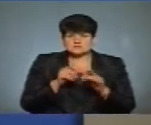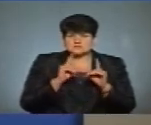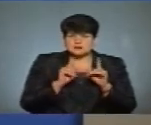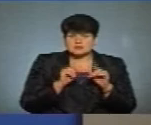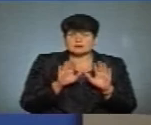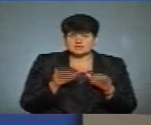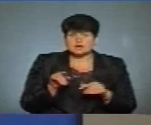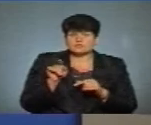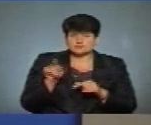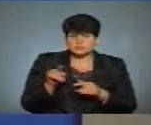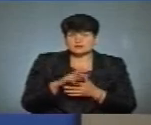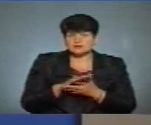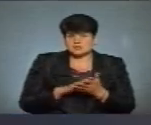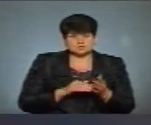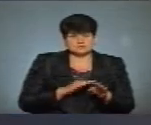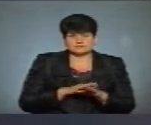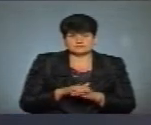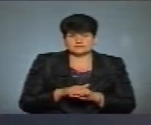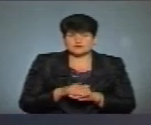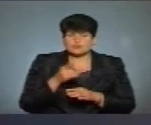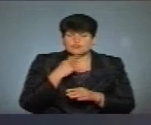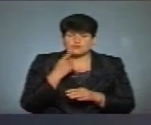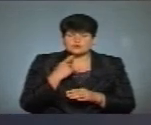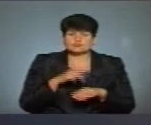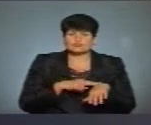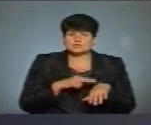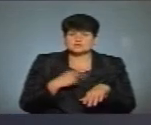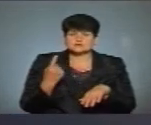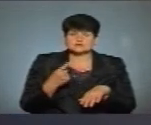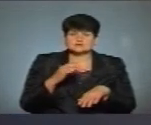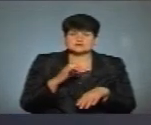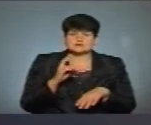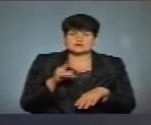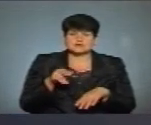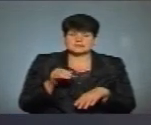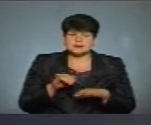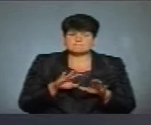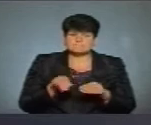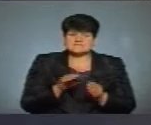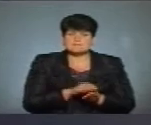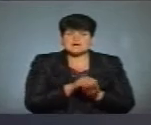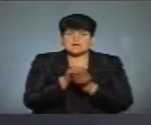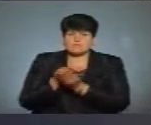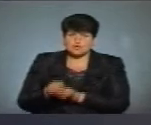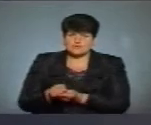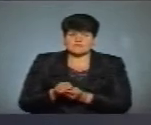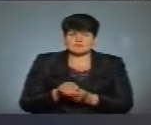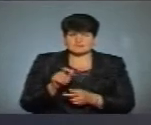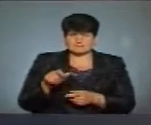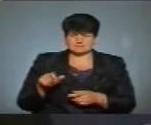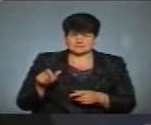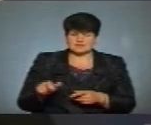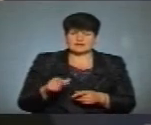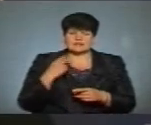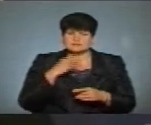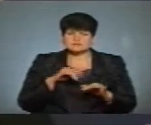його далі реалізовують. За словами речника Нацполіції області Сергія Крети, після перепоховання останків кримінальне провадження